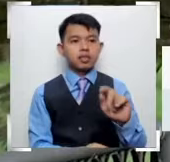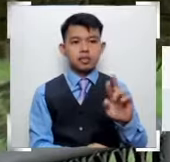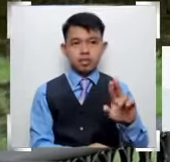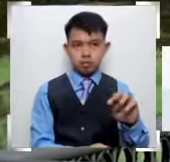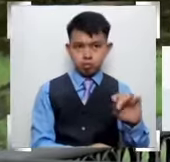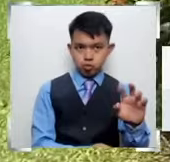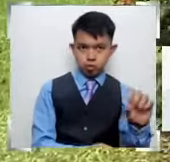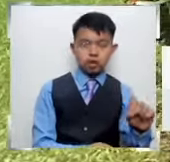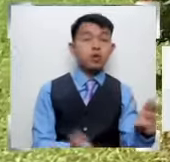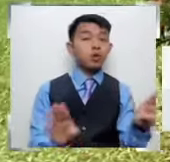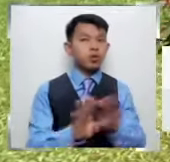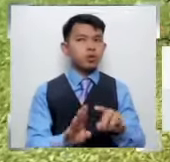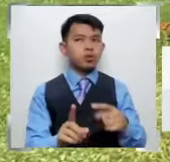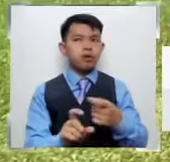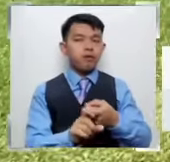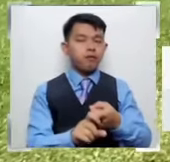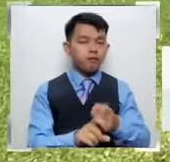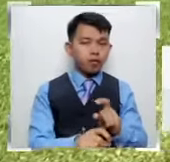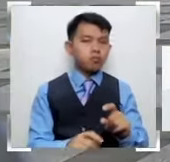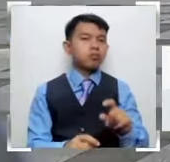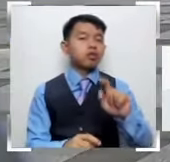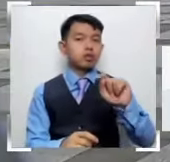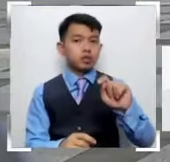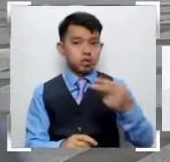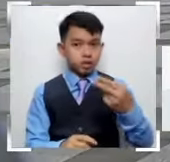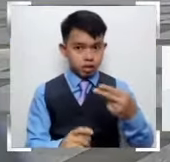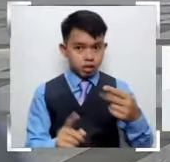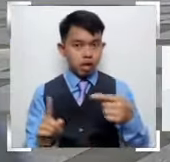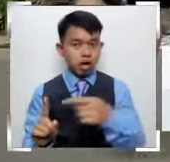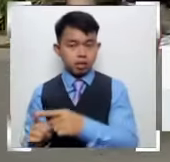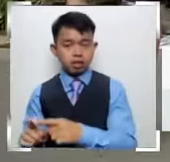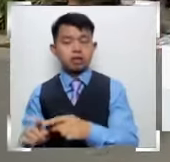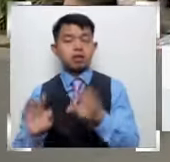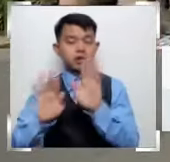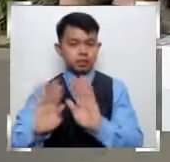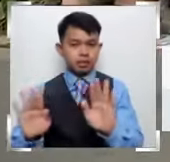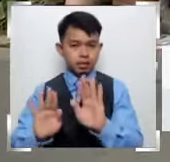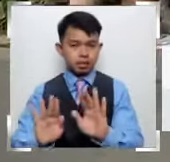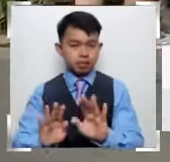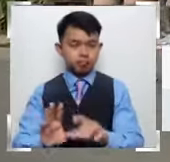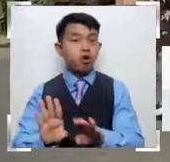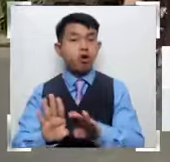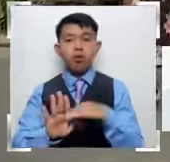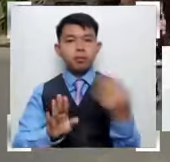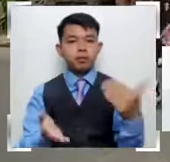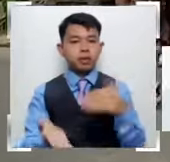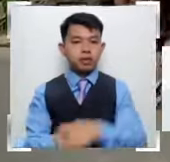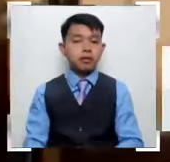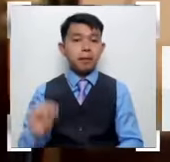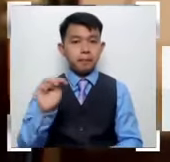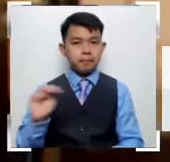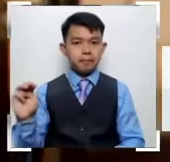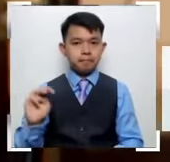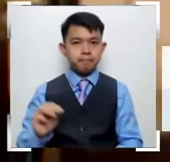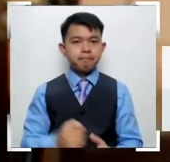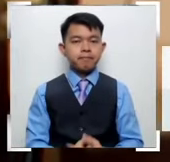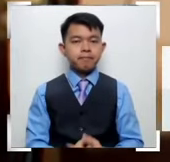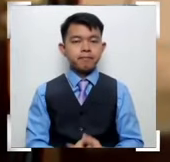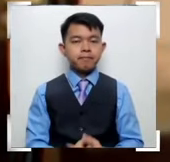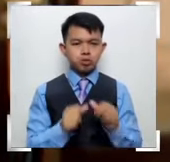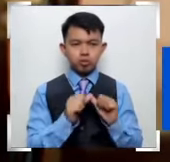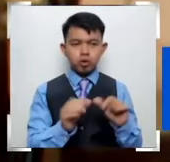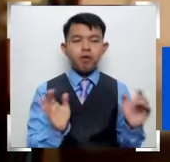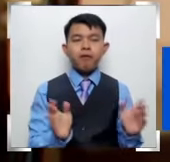Easter Sunday at magbubukas sa Lunes. Strict pa rin kami doon sa health and safety protocol, so despite na na-lift na yung